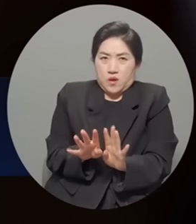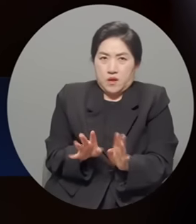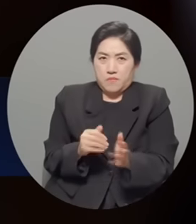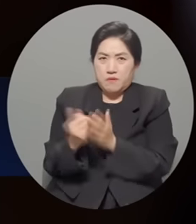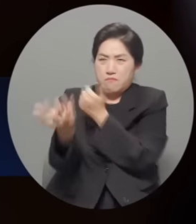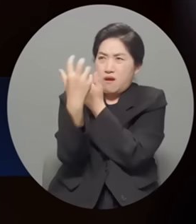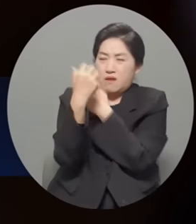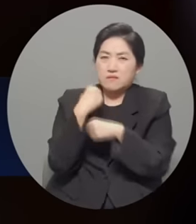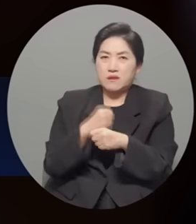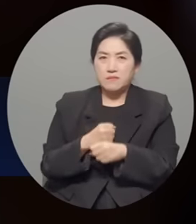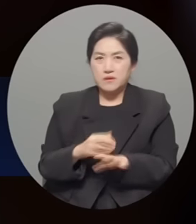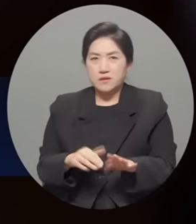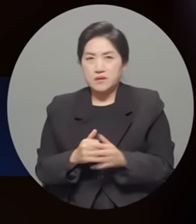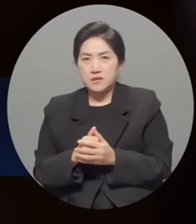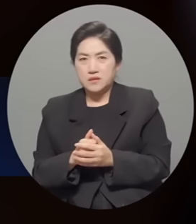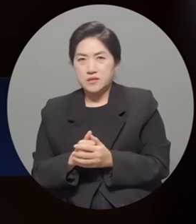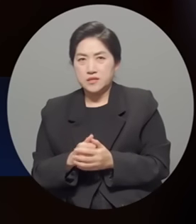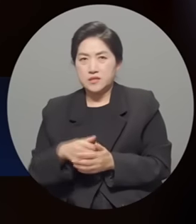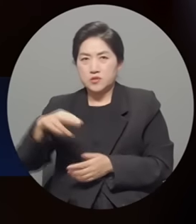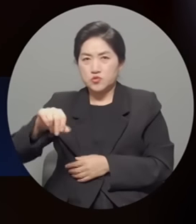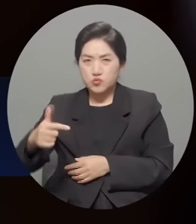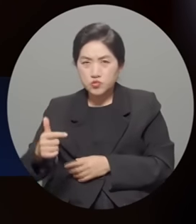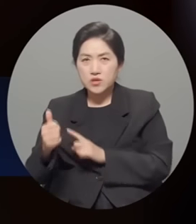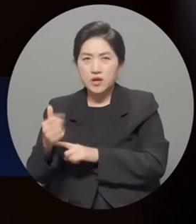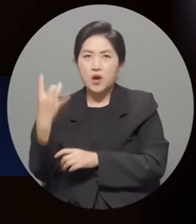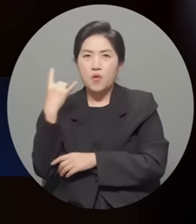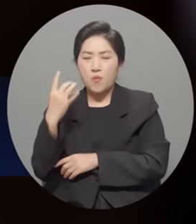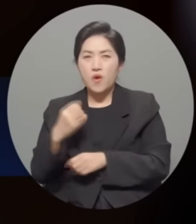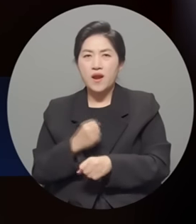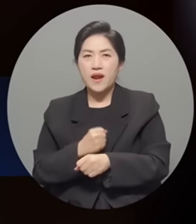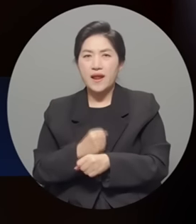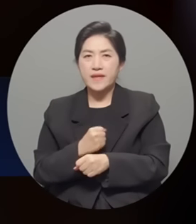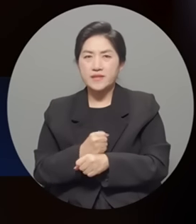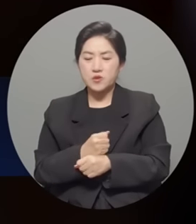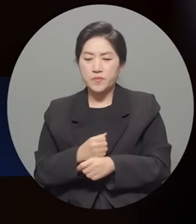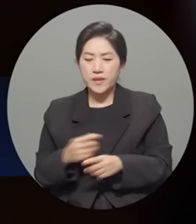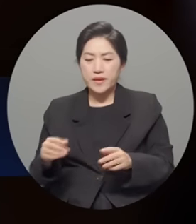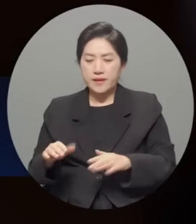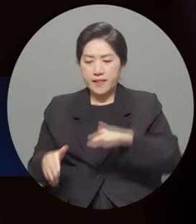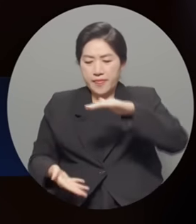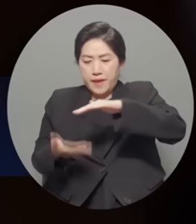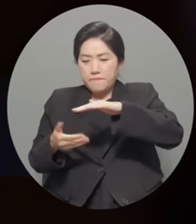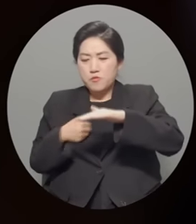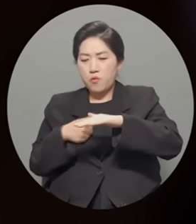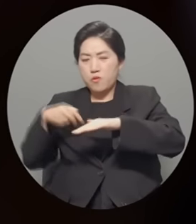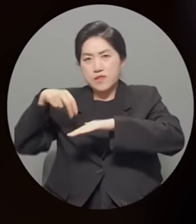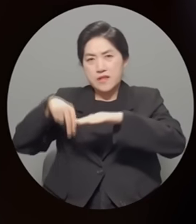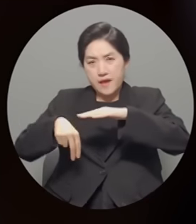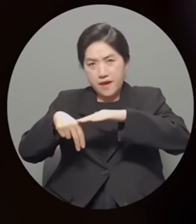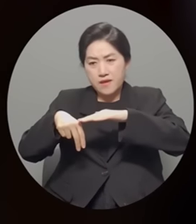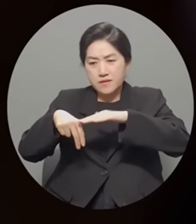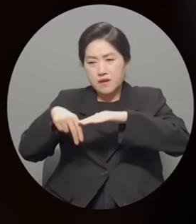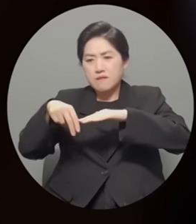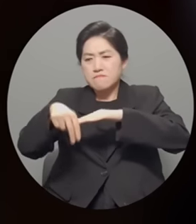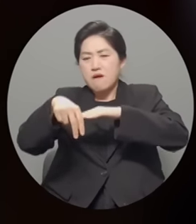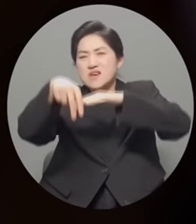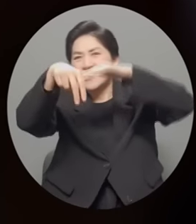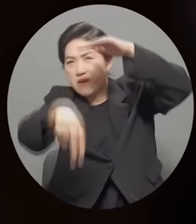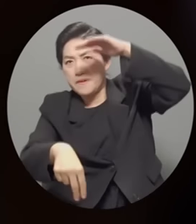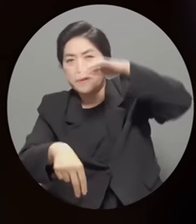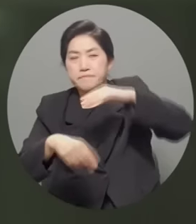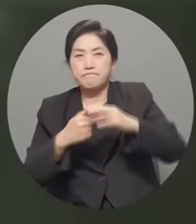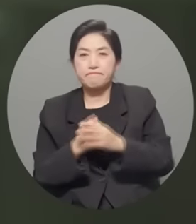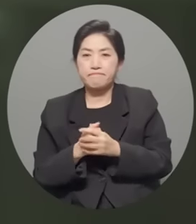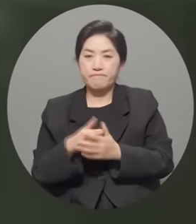뭐라고 하니까 수건이가 원래는 좀 얕은 수심이 있다가 좀 깊은 쪽으로. 최상병의